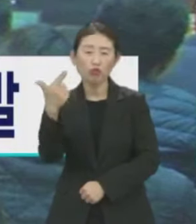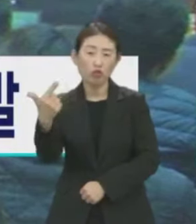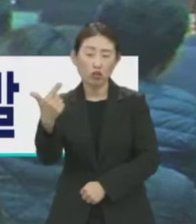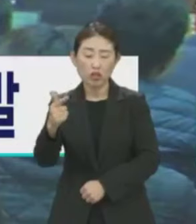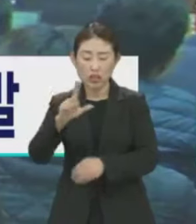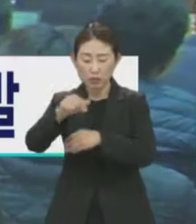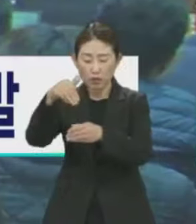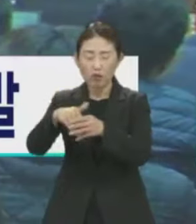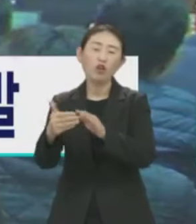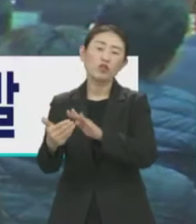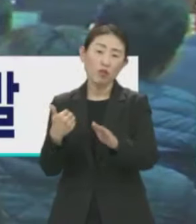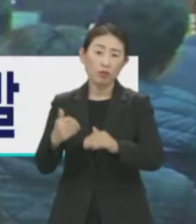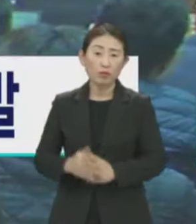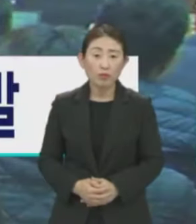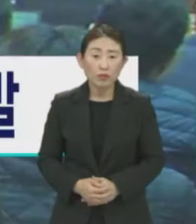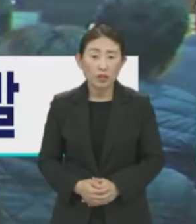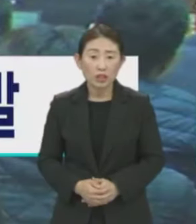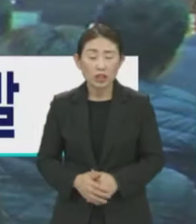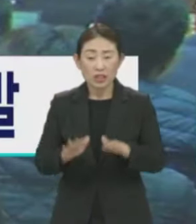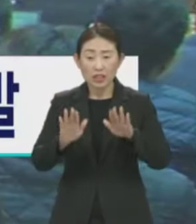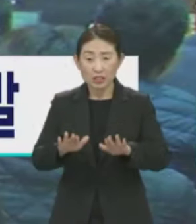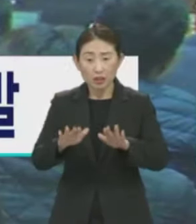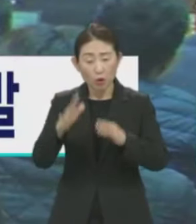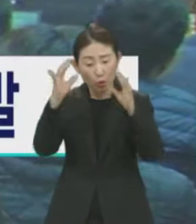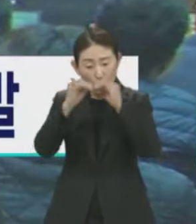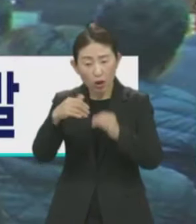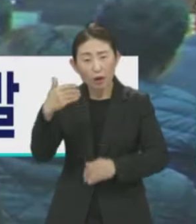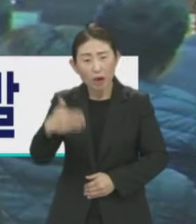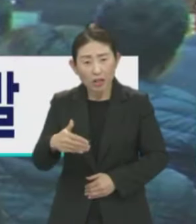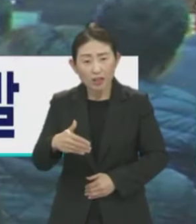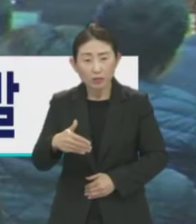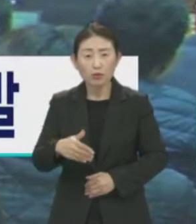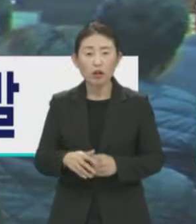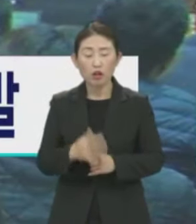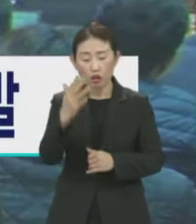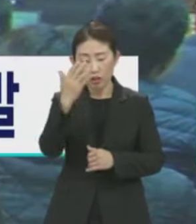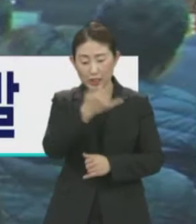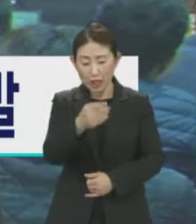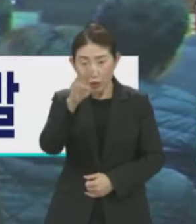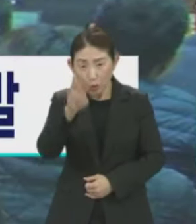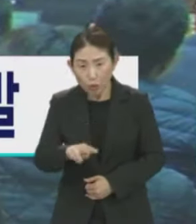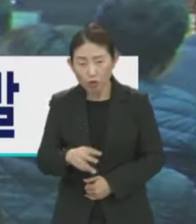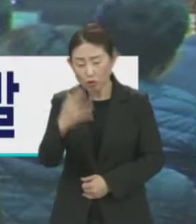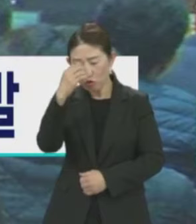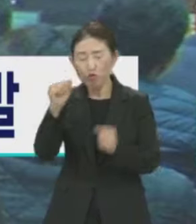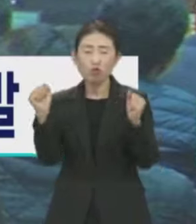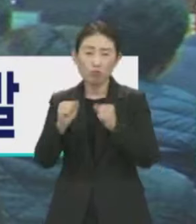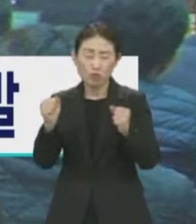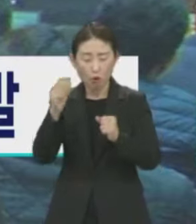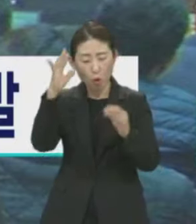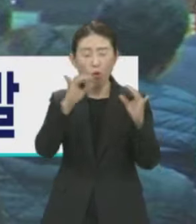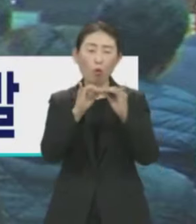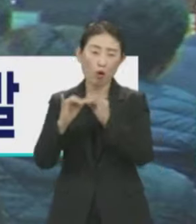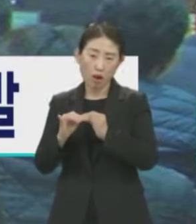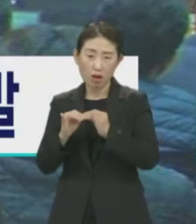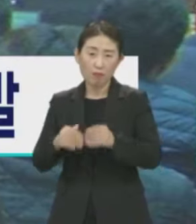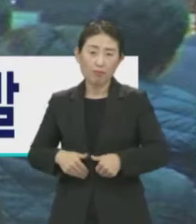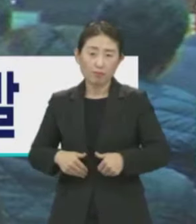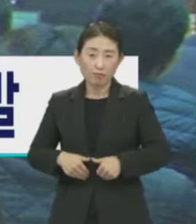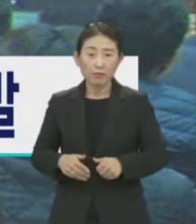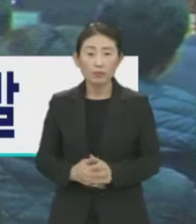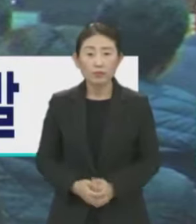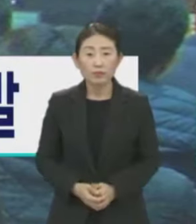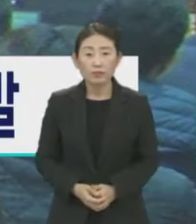계획입니다만은 행정통합의 미온적인 세종과 충북의 합의를 이끌어내야 한다는 과제도 안고 있습니다.